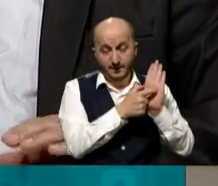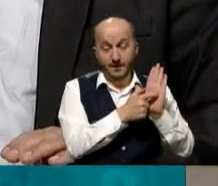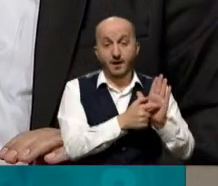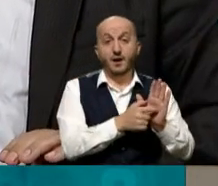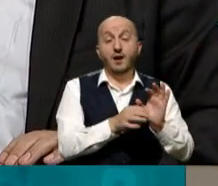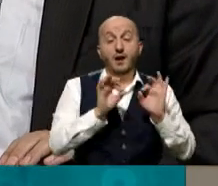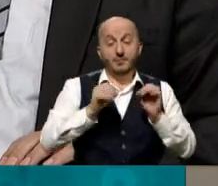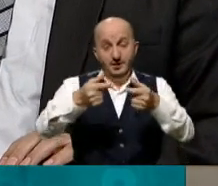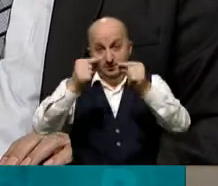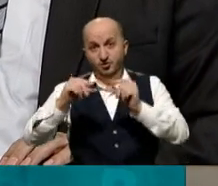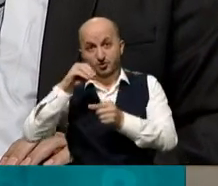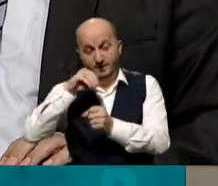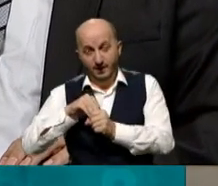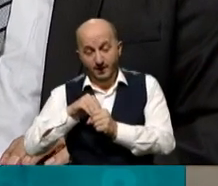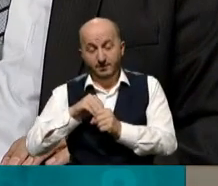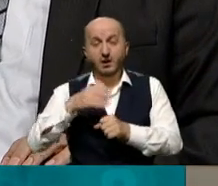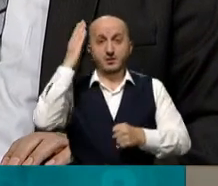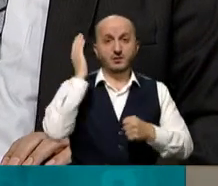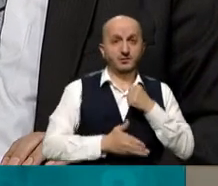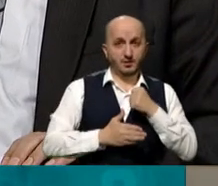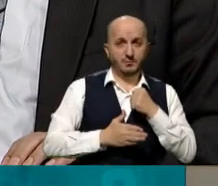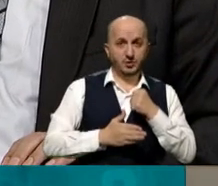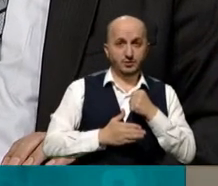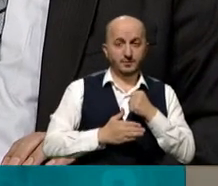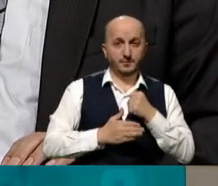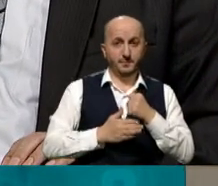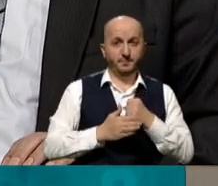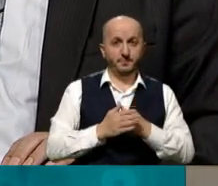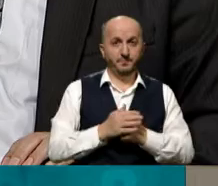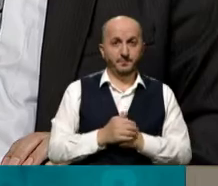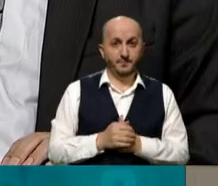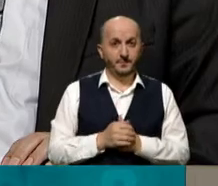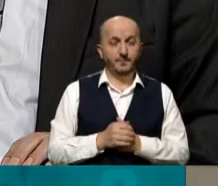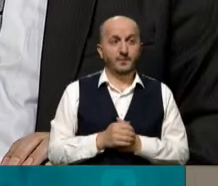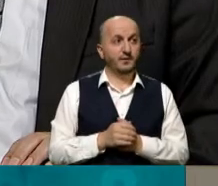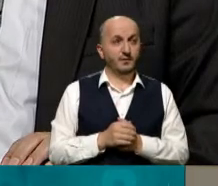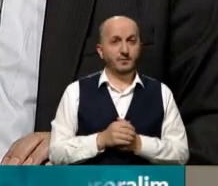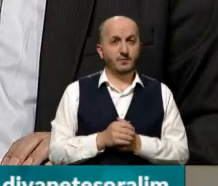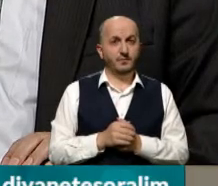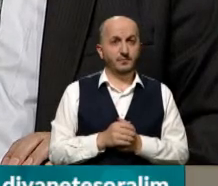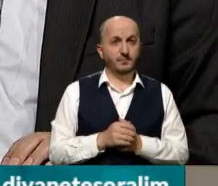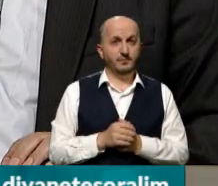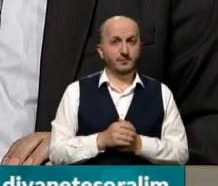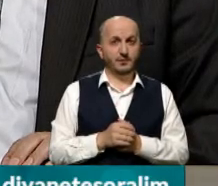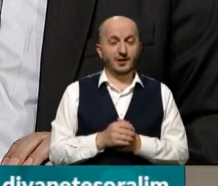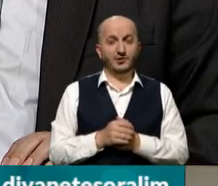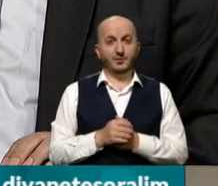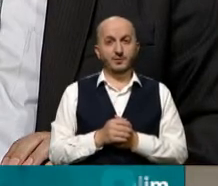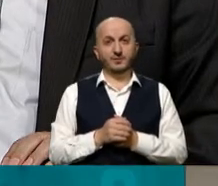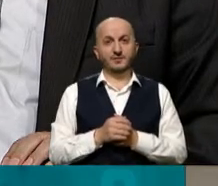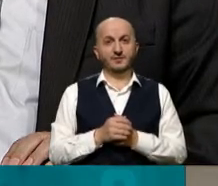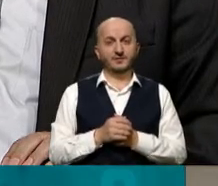hem de hadis-i şeriflerde yasaklanmıştır. Şimdi hocam faizle alakalı bir soru daha var. Ben de